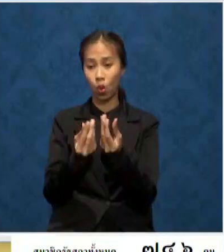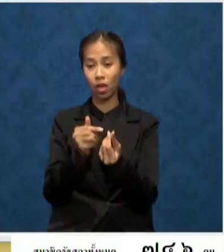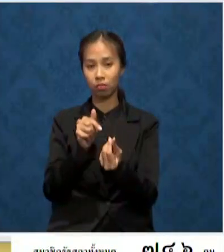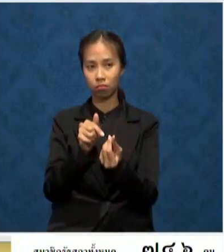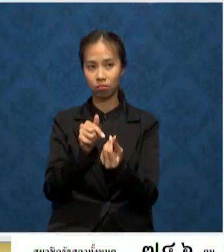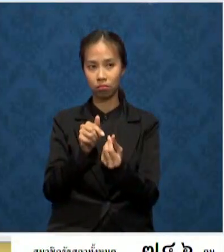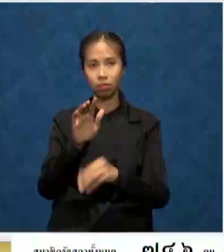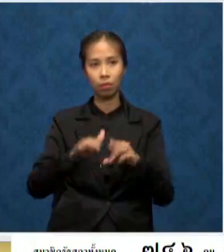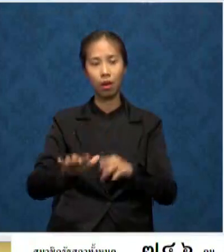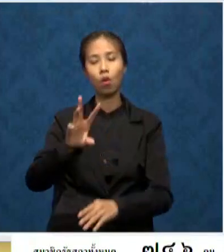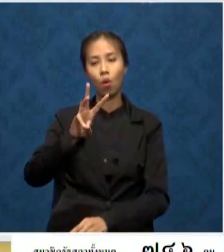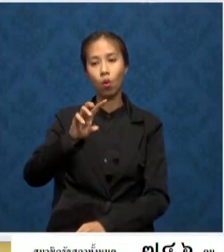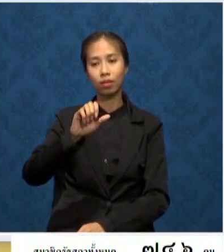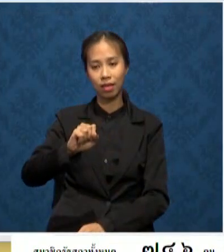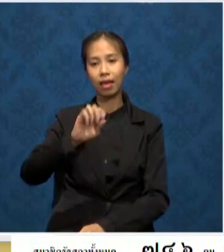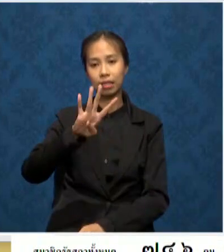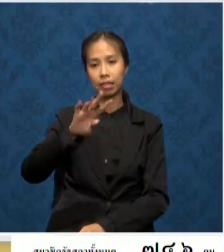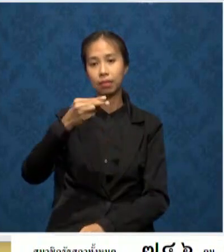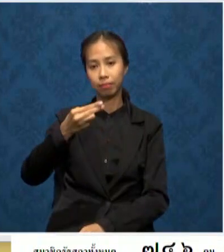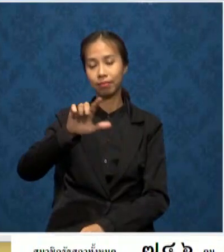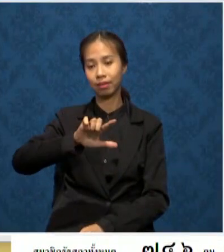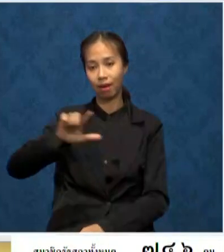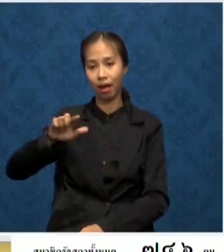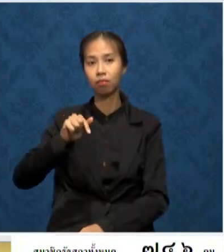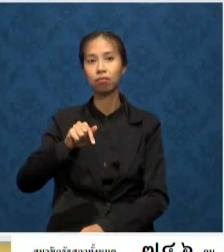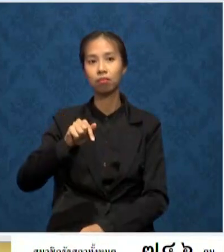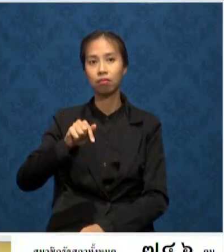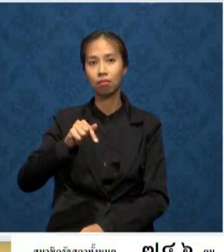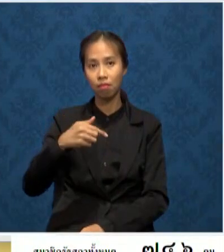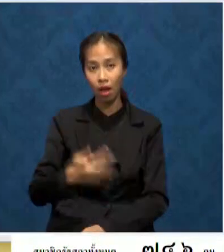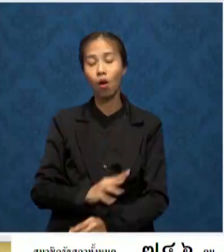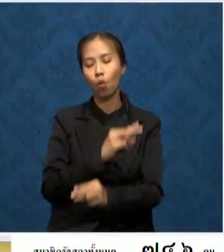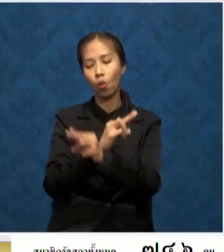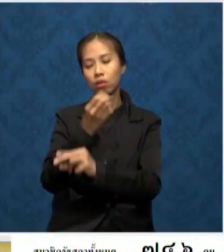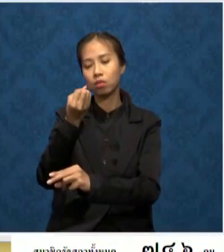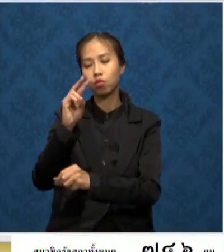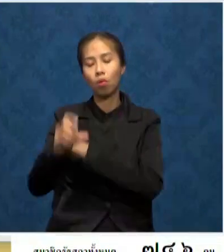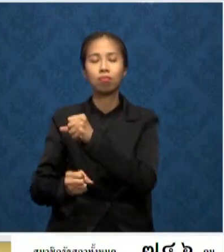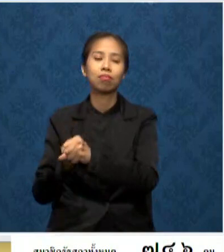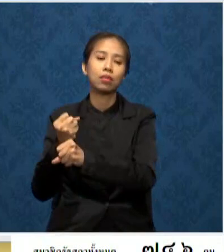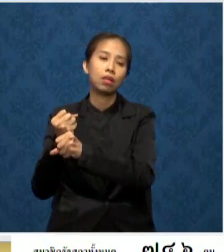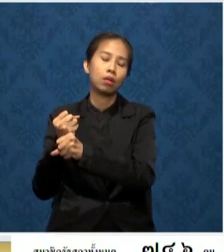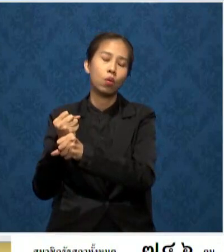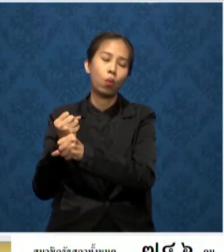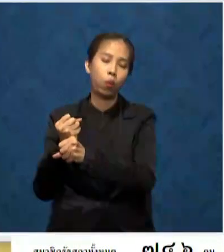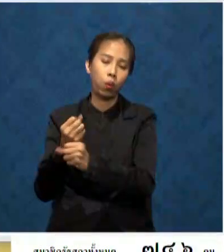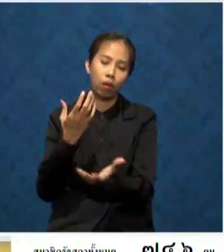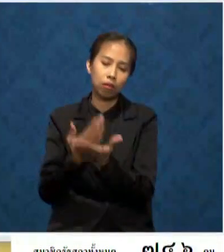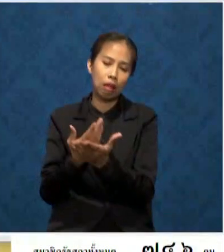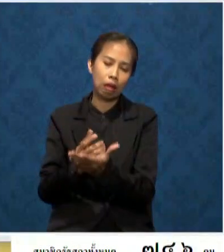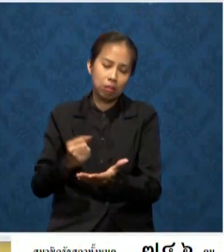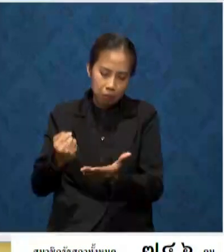ยประกฎอยู่ที่ 640, ล้านต่ปีแล้ท่านเอา 12 ปีคูณเข้ไป 7 ล้านล้านกว่าบาท